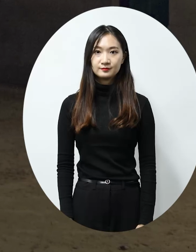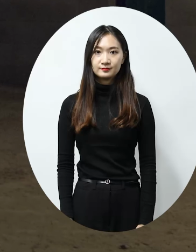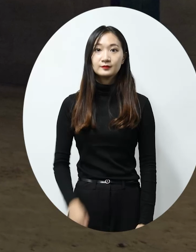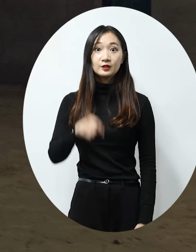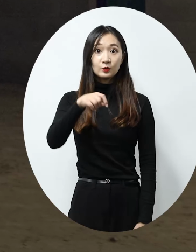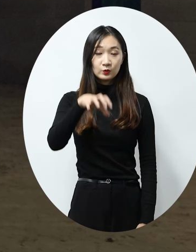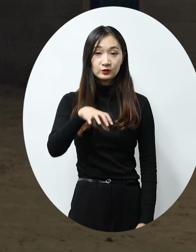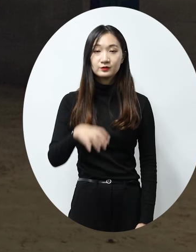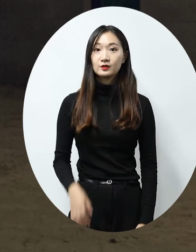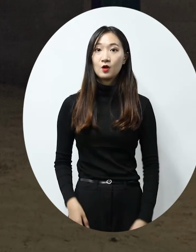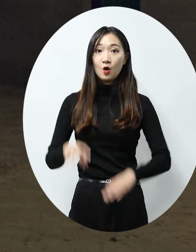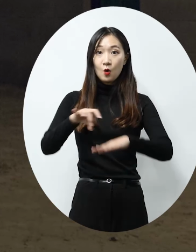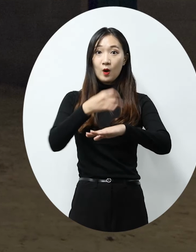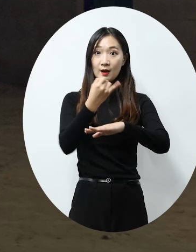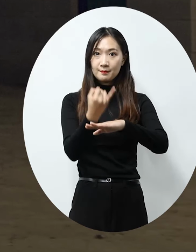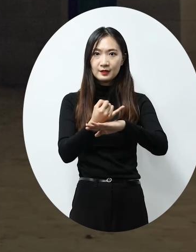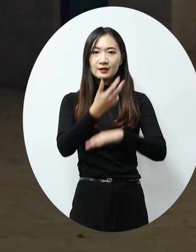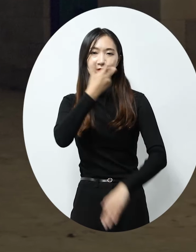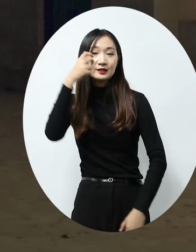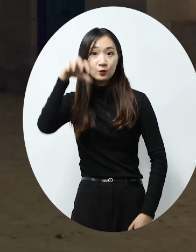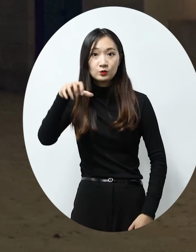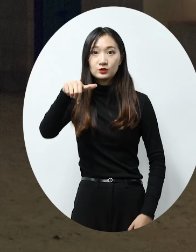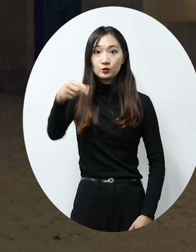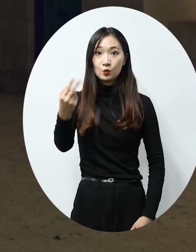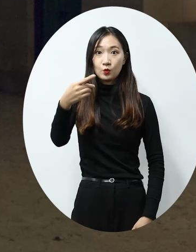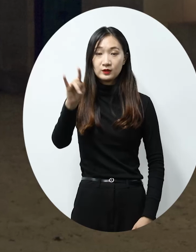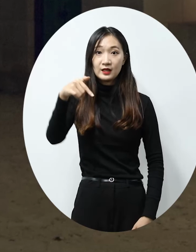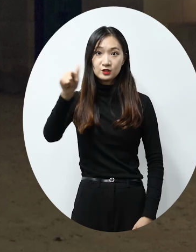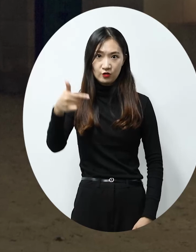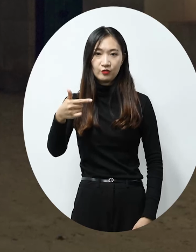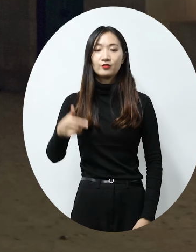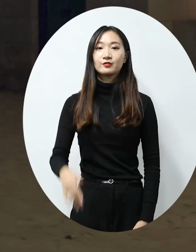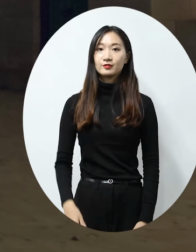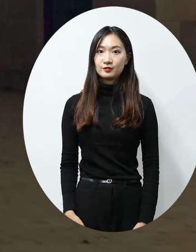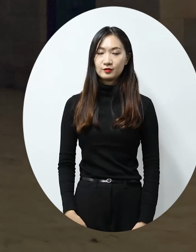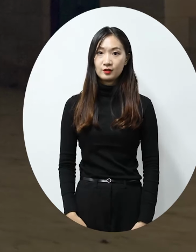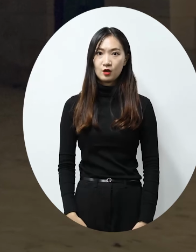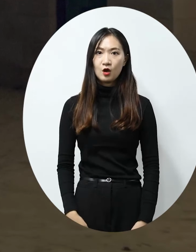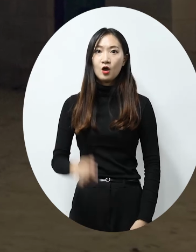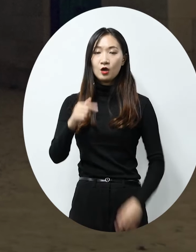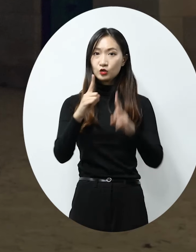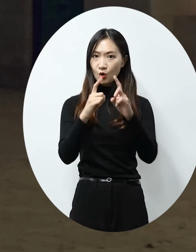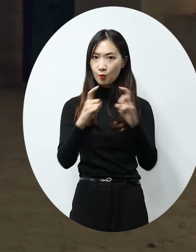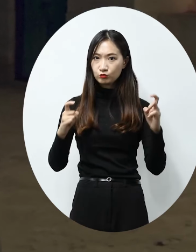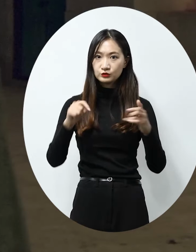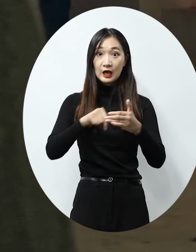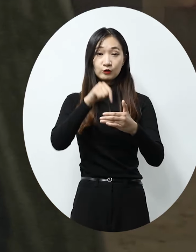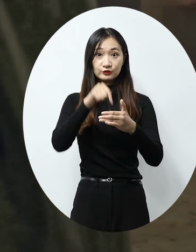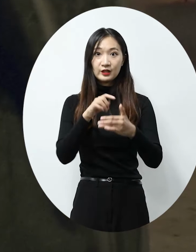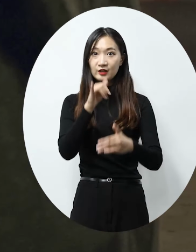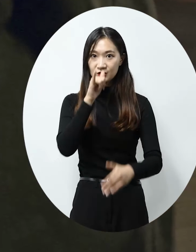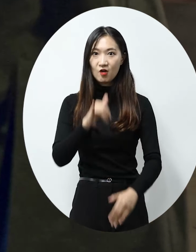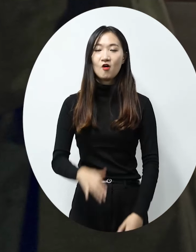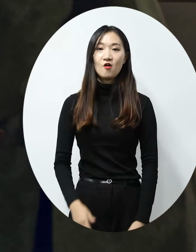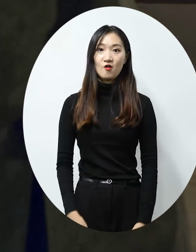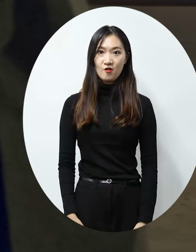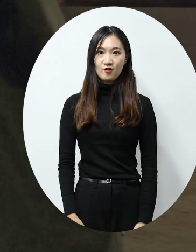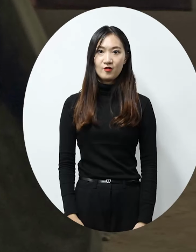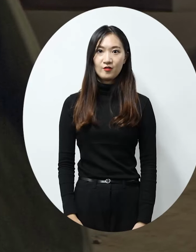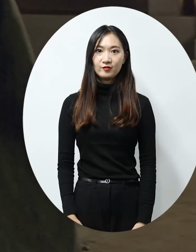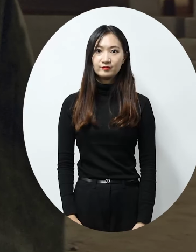이곳은 왕비의 침전인 교태전입니다 경복궁의 한 가운데에 자리하고 있지요